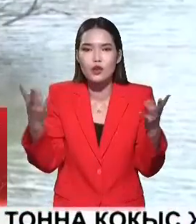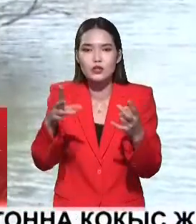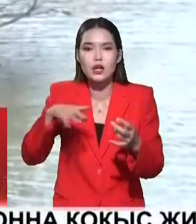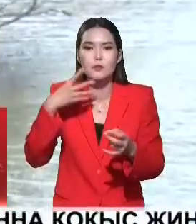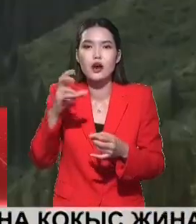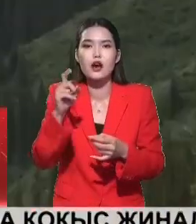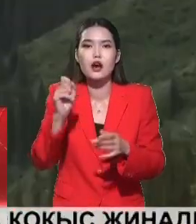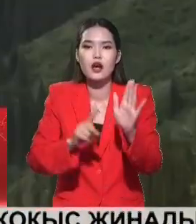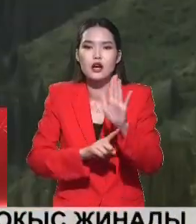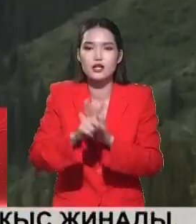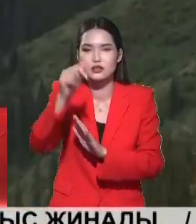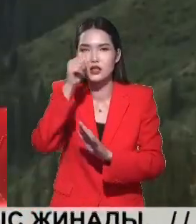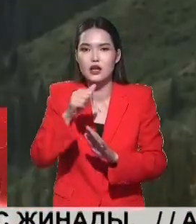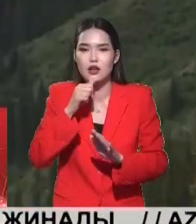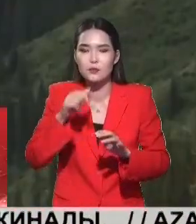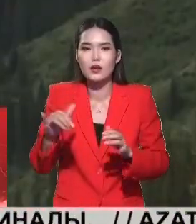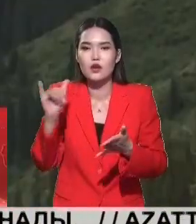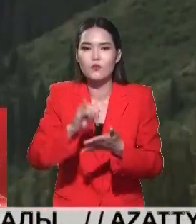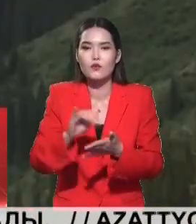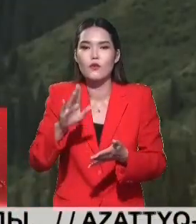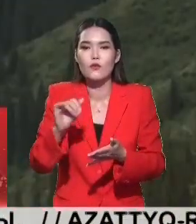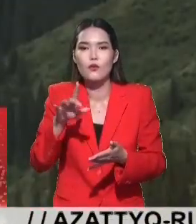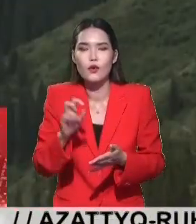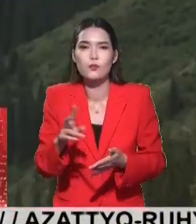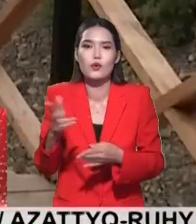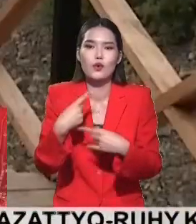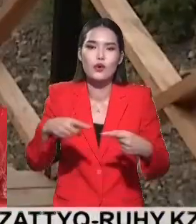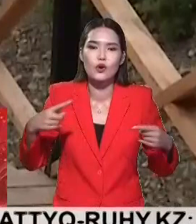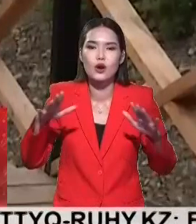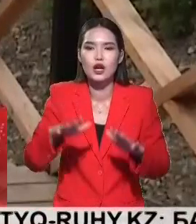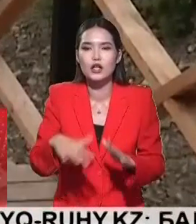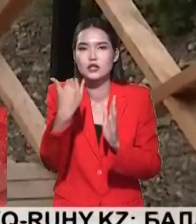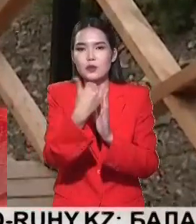айынан бастап арнайы Digital Nomad Visa және Digital Nomad резиденция